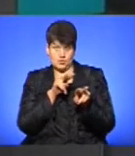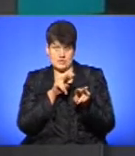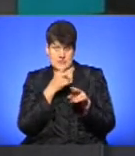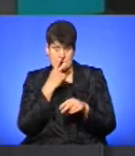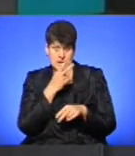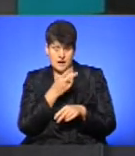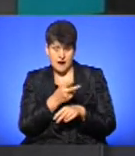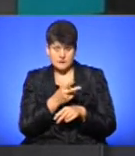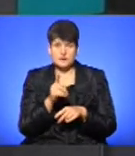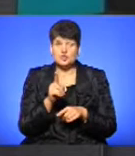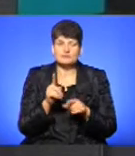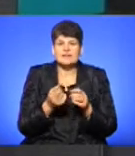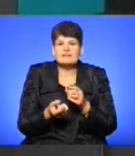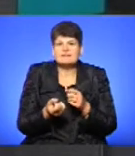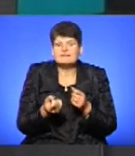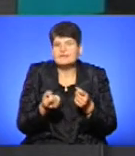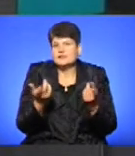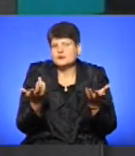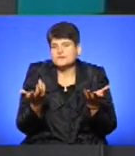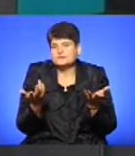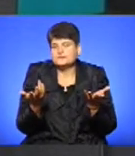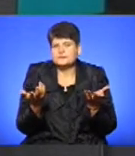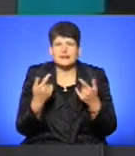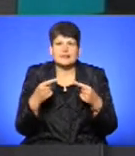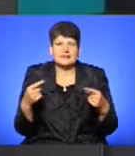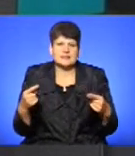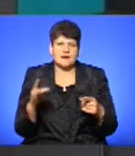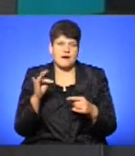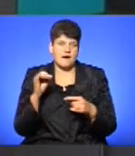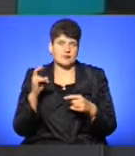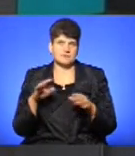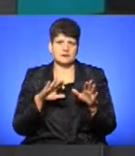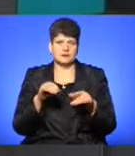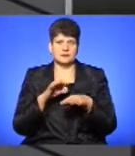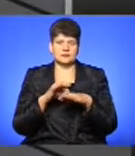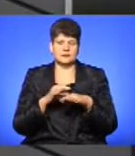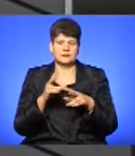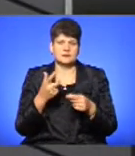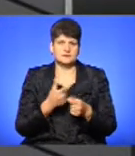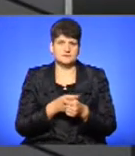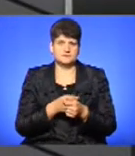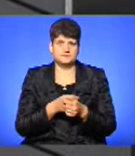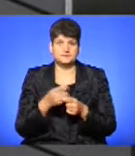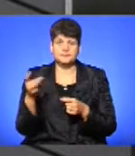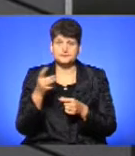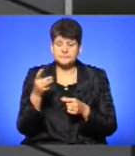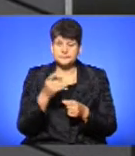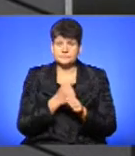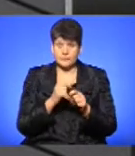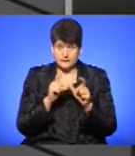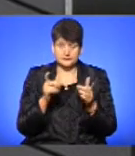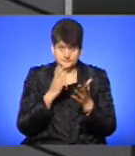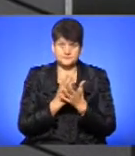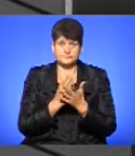щоб не виникло ніяких реакцій зразу після проведення щеплень. Чи районні аптеки забезпечені цими